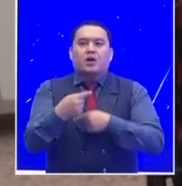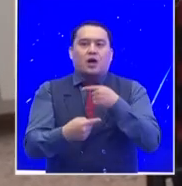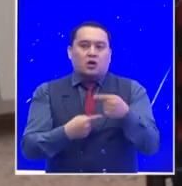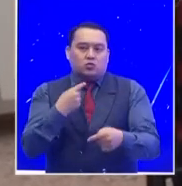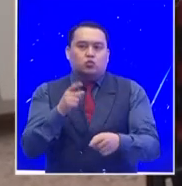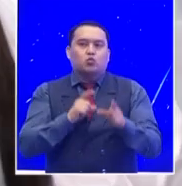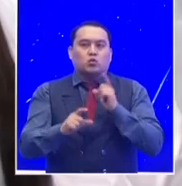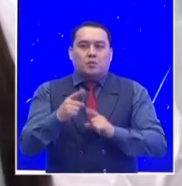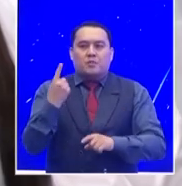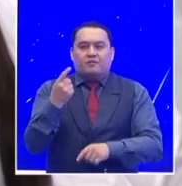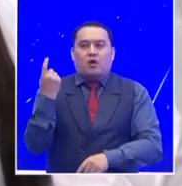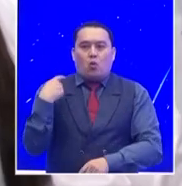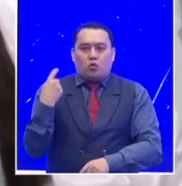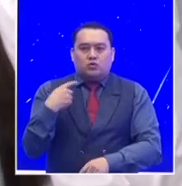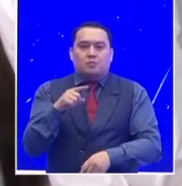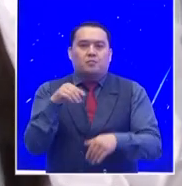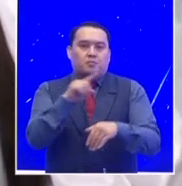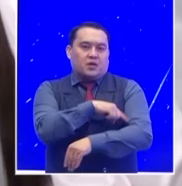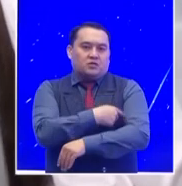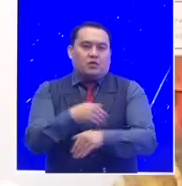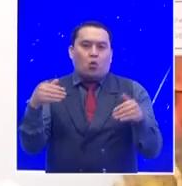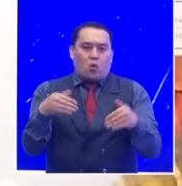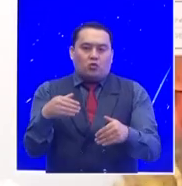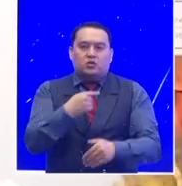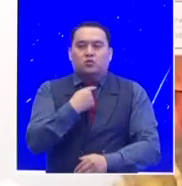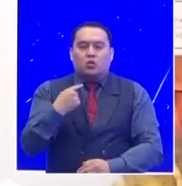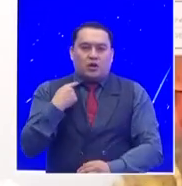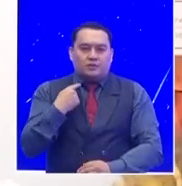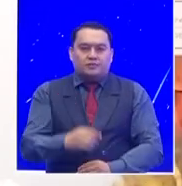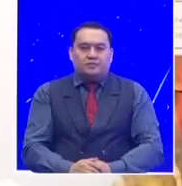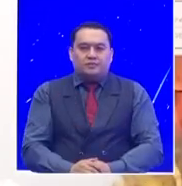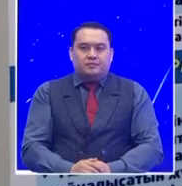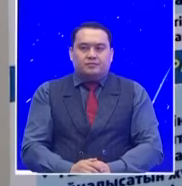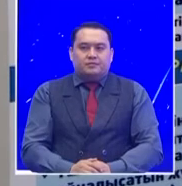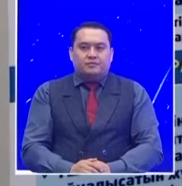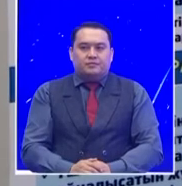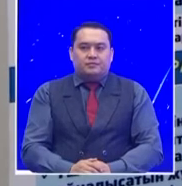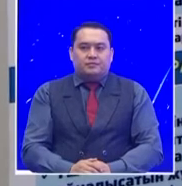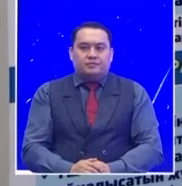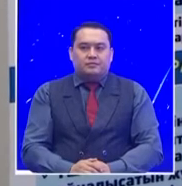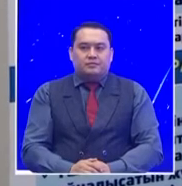и студент первого курса медицинского колледжа Талдыкургана Аймендос Орумбасаров.